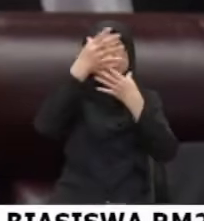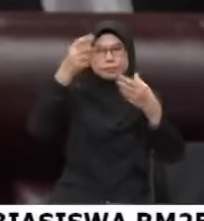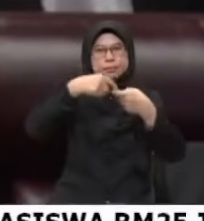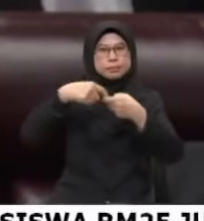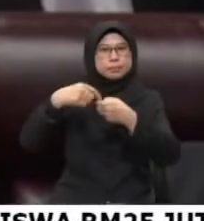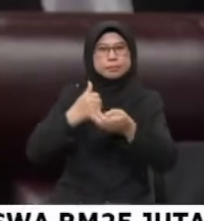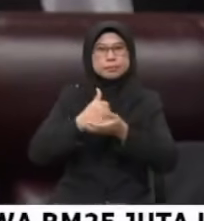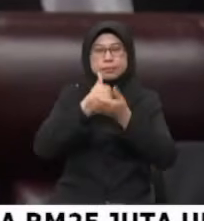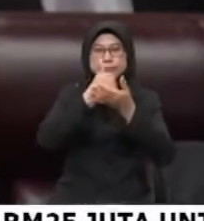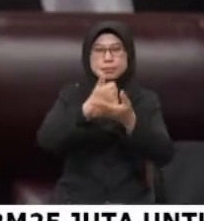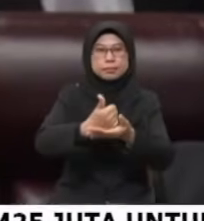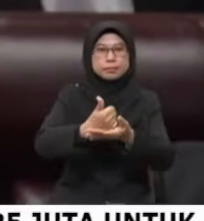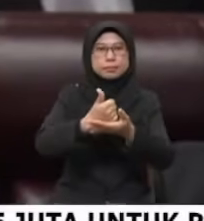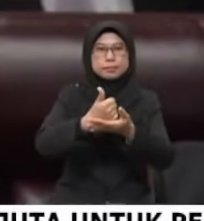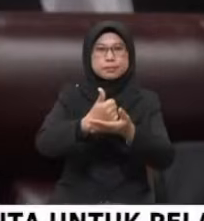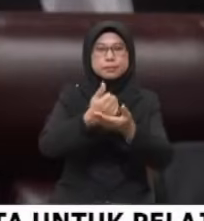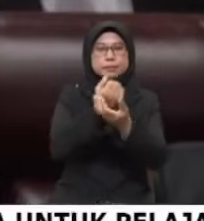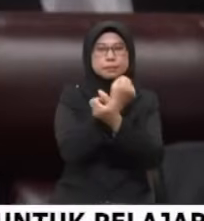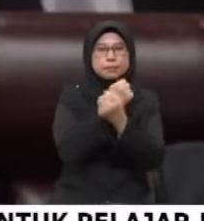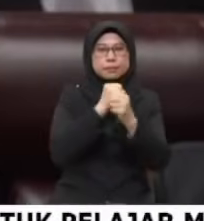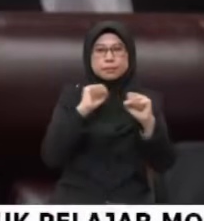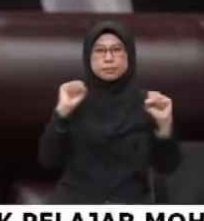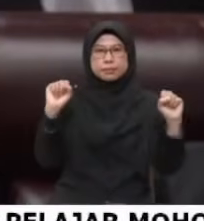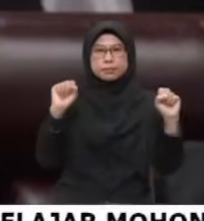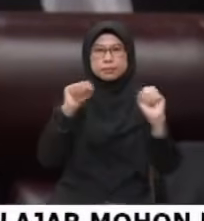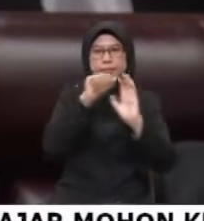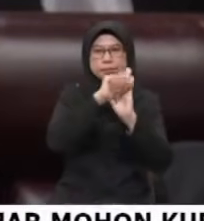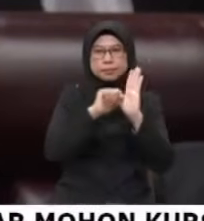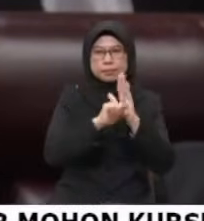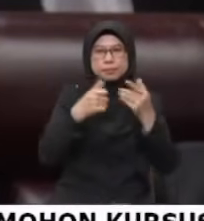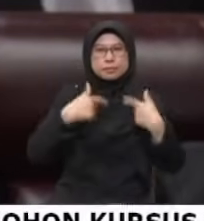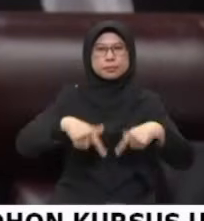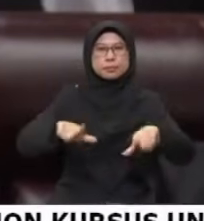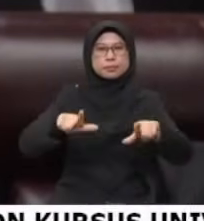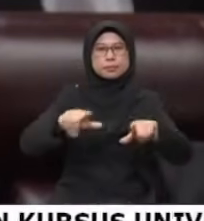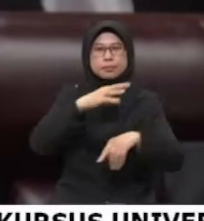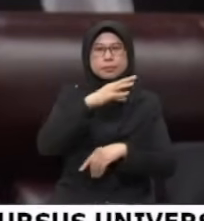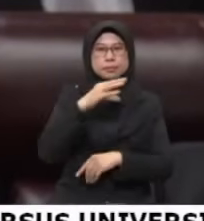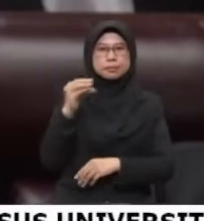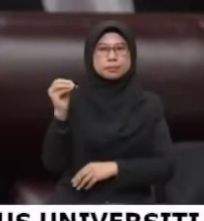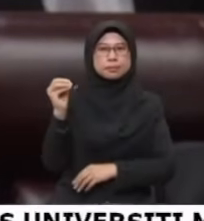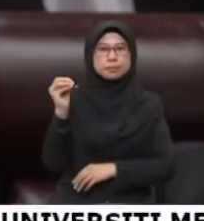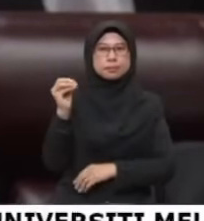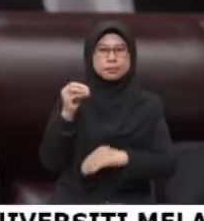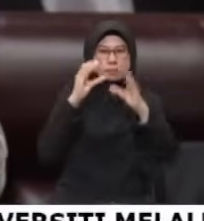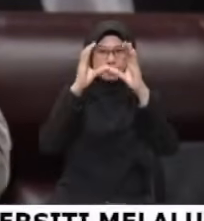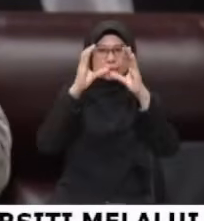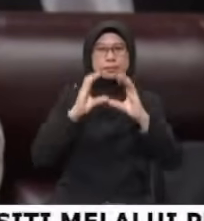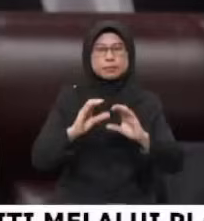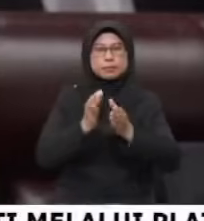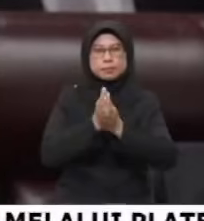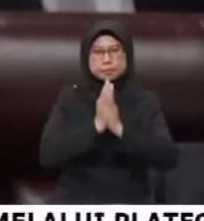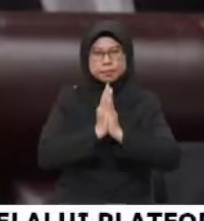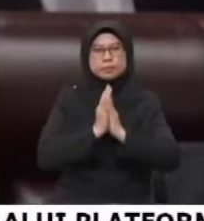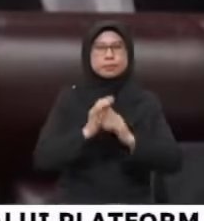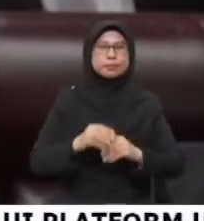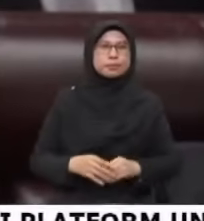berkaitan bantuan-bantuan yang disediakan syarat-syarat kelayakan serta cara